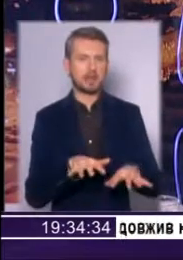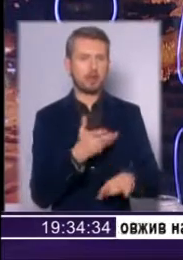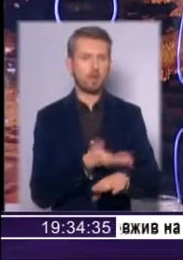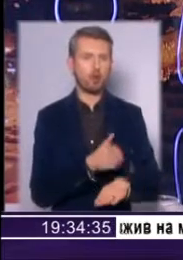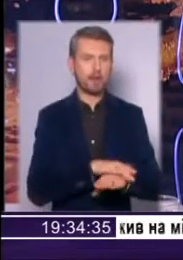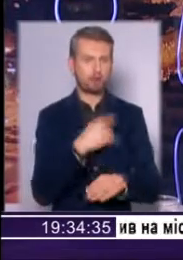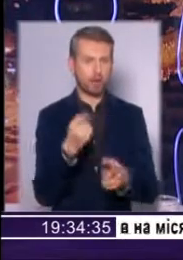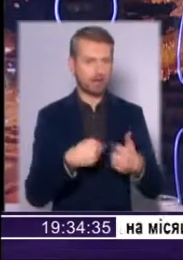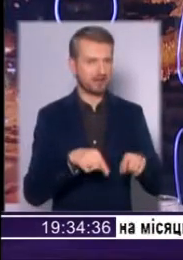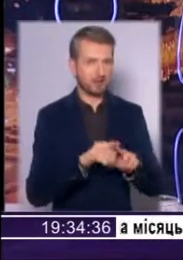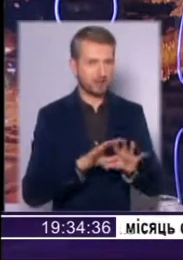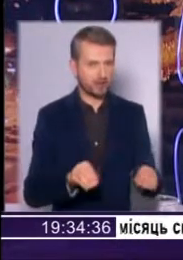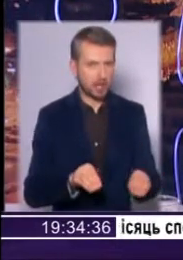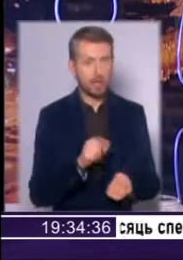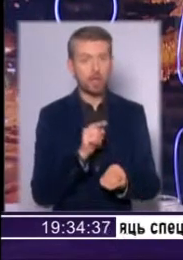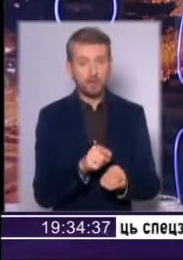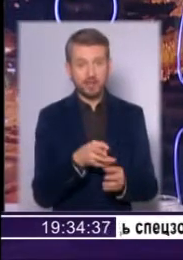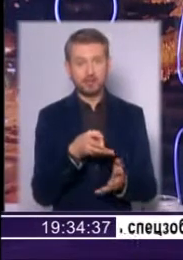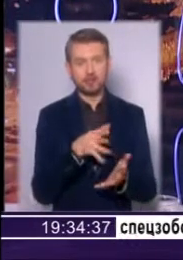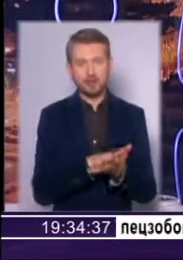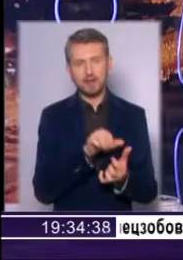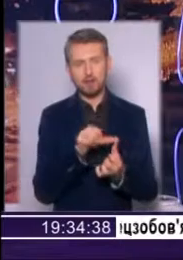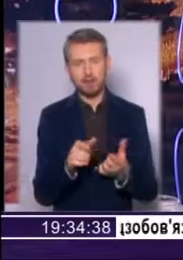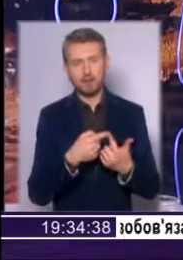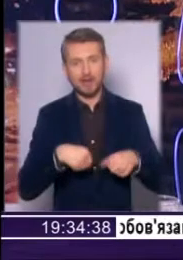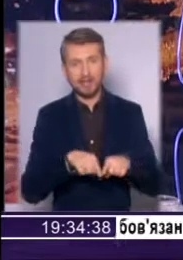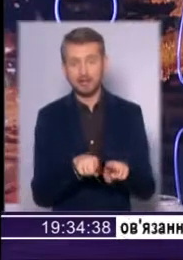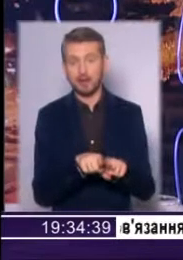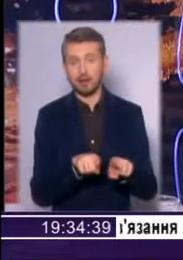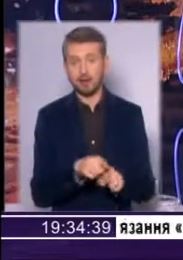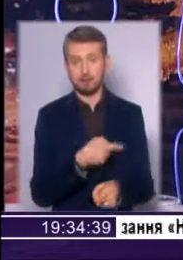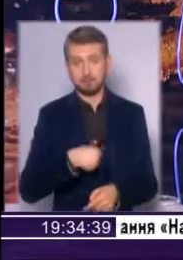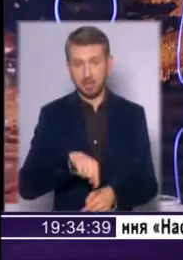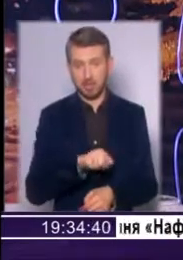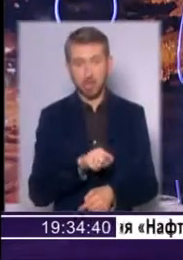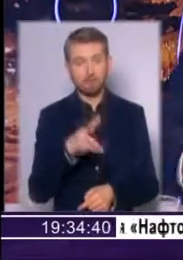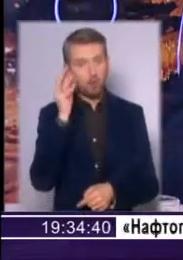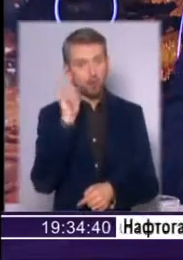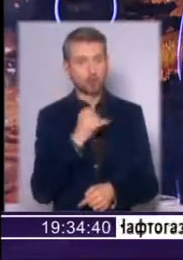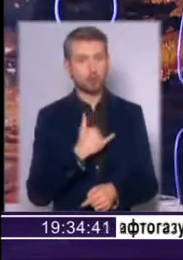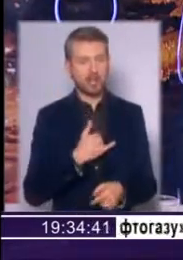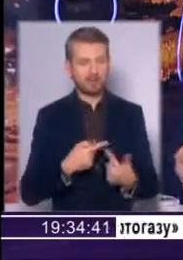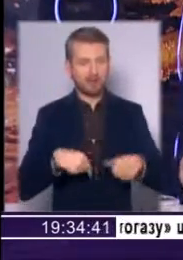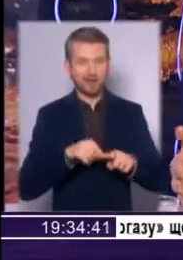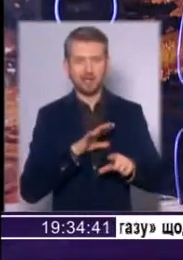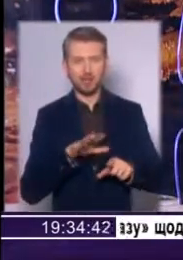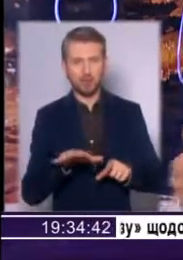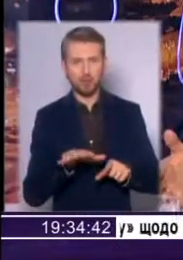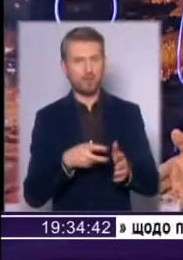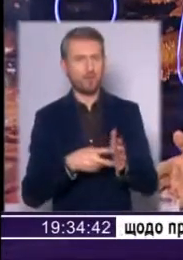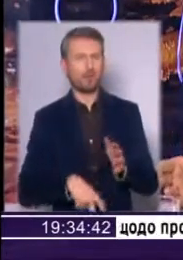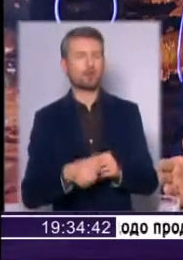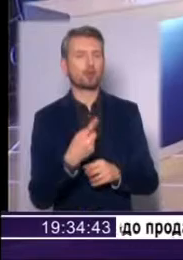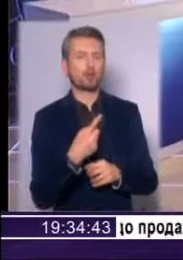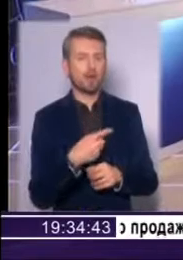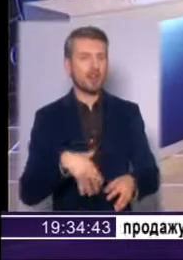організацією. От і все. Тобто він залишається так само позафракційним, так як ми, але ну, враховуючи, що у нас фракції не було, не було звідки виходити, ми